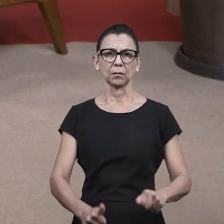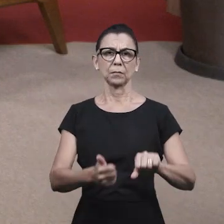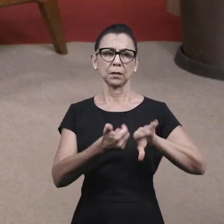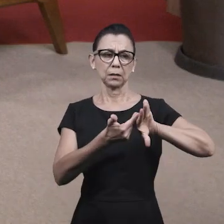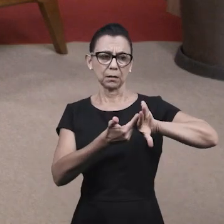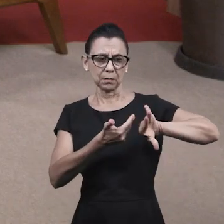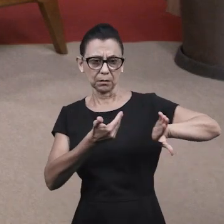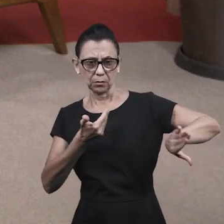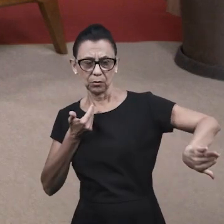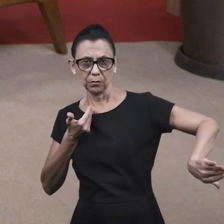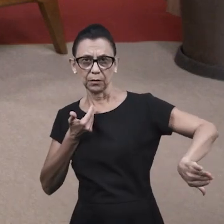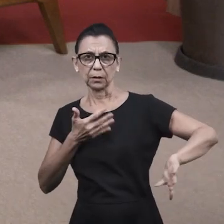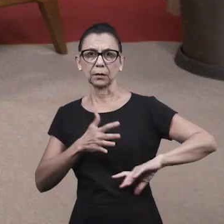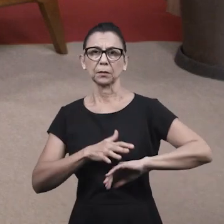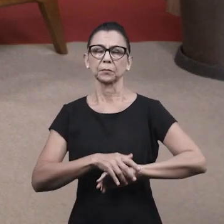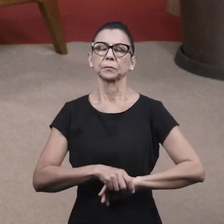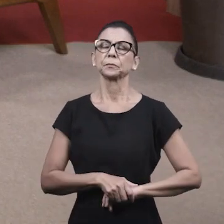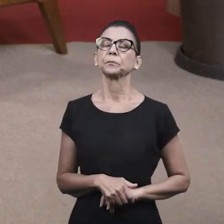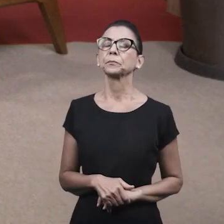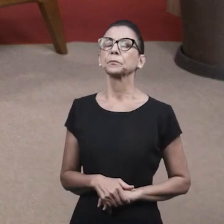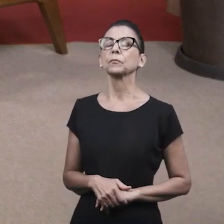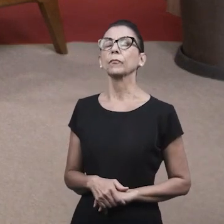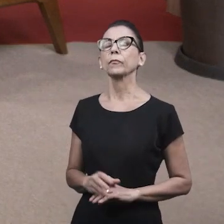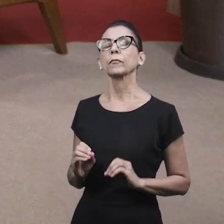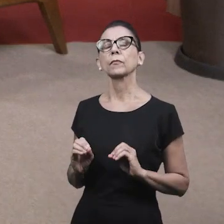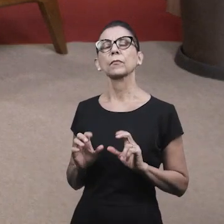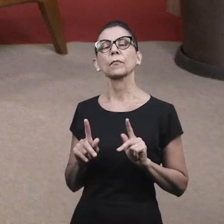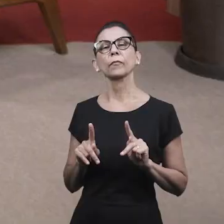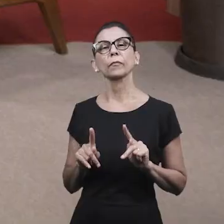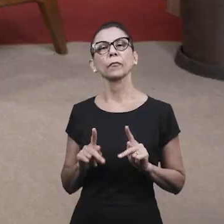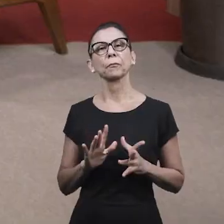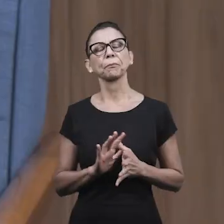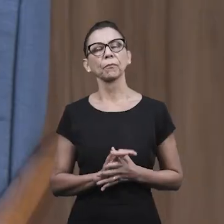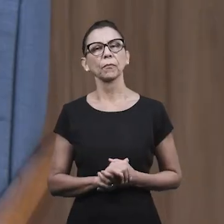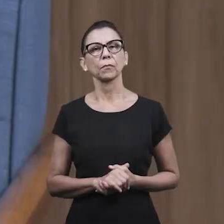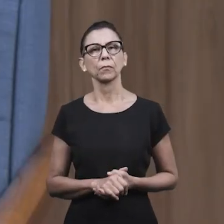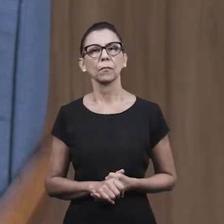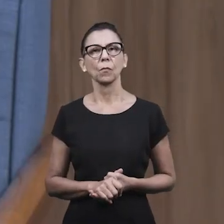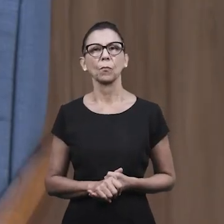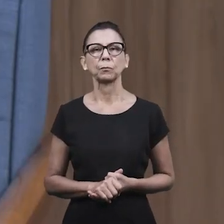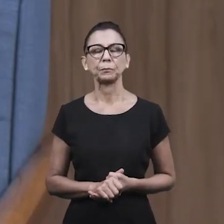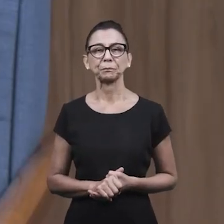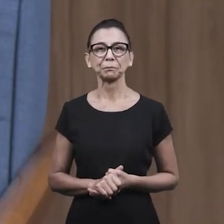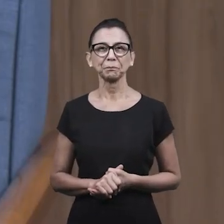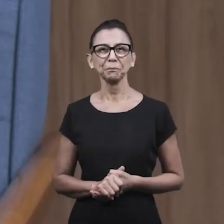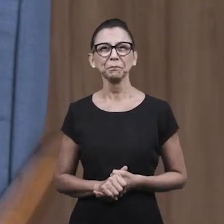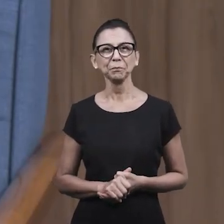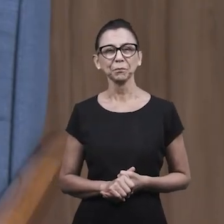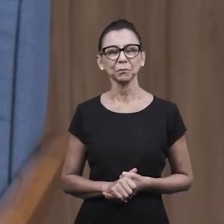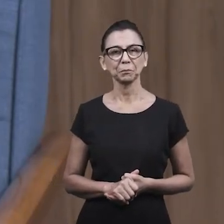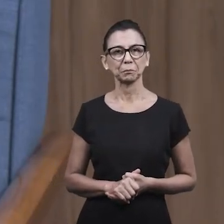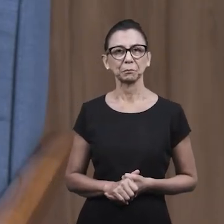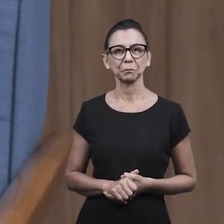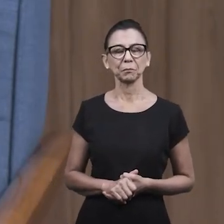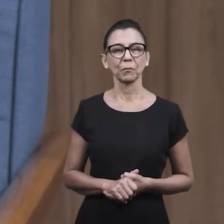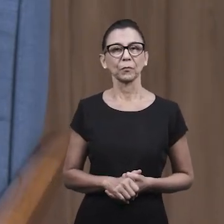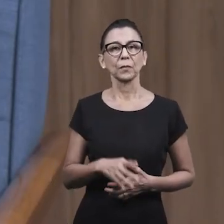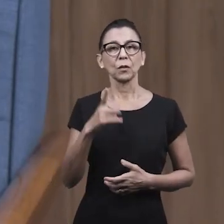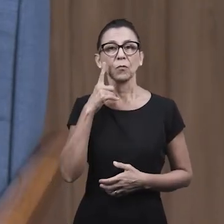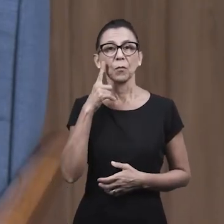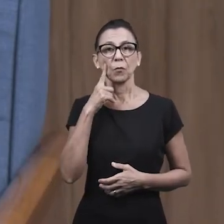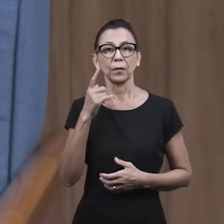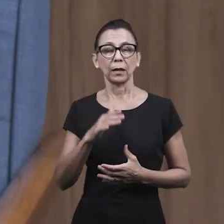et il nourrit. Il nourrit, il sanctifie. Très bien. Nous allons appeler ici maintenant